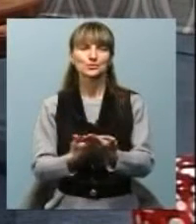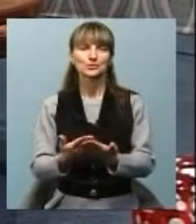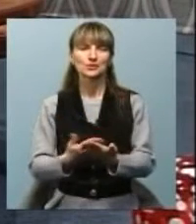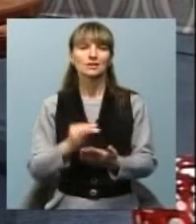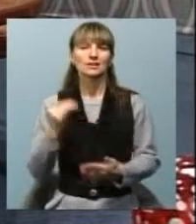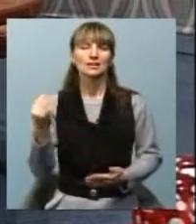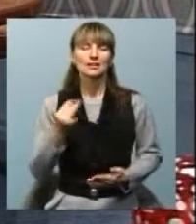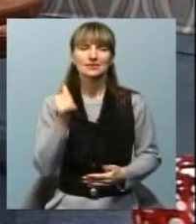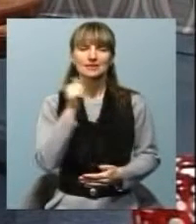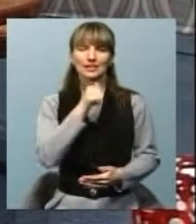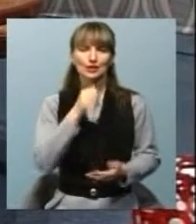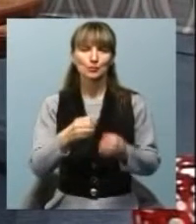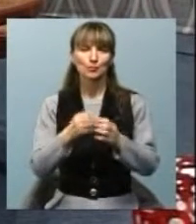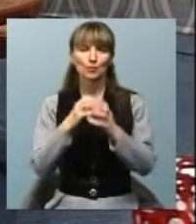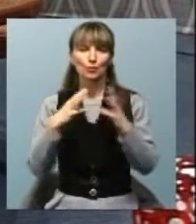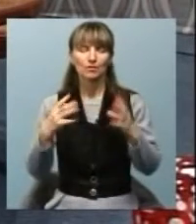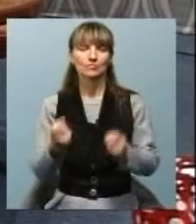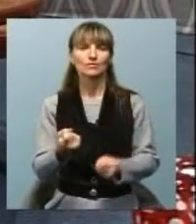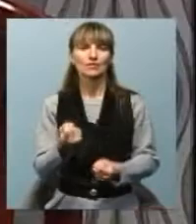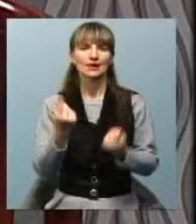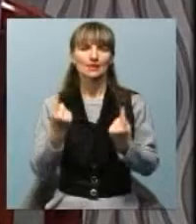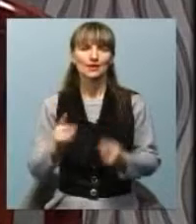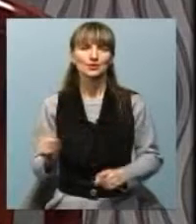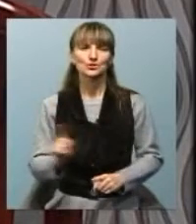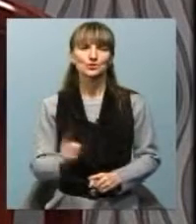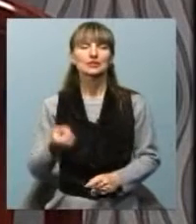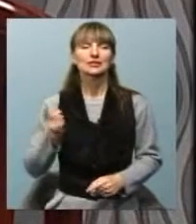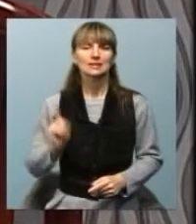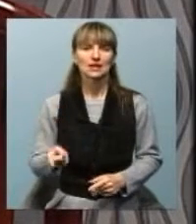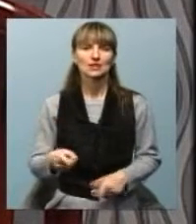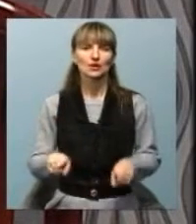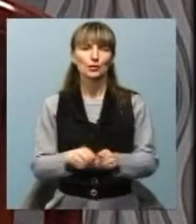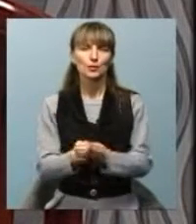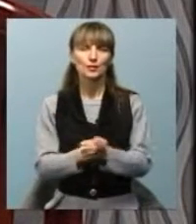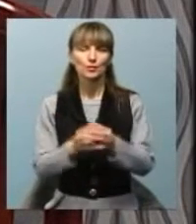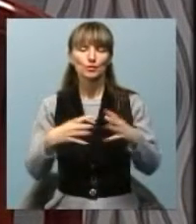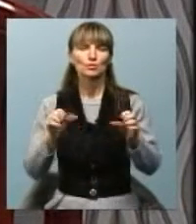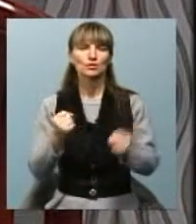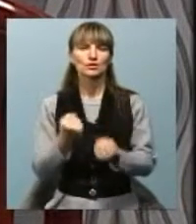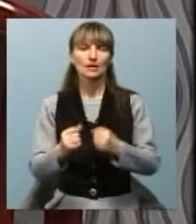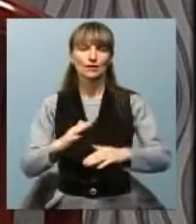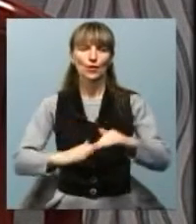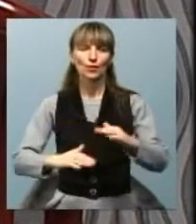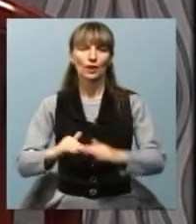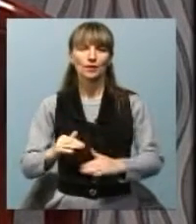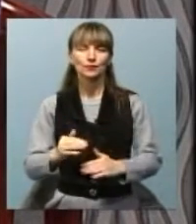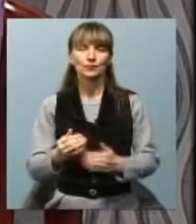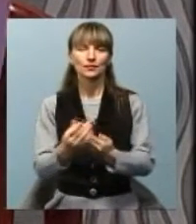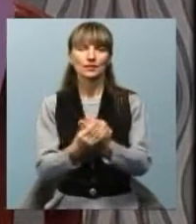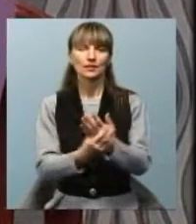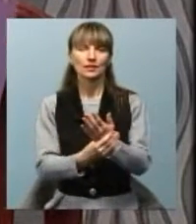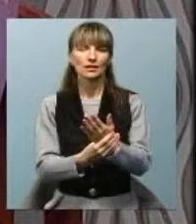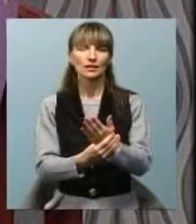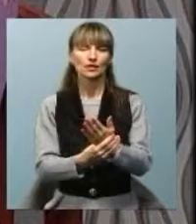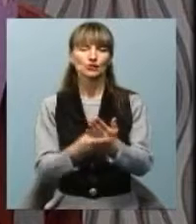взагалі цікавлюся секретами бульбашковими, виявляється, що дійсно таки ці мильні бульбашки можна тримати у руках, надягнувши